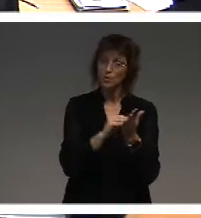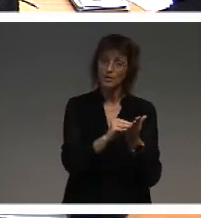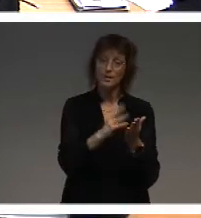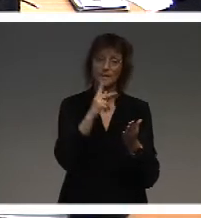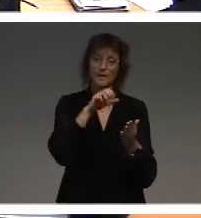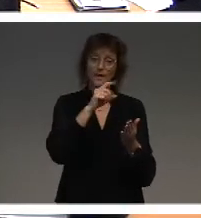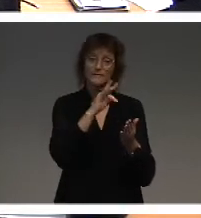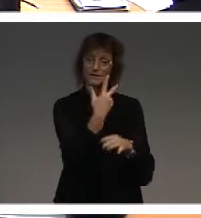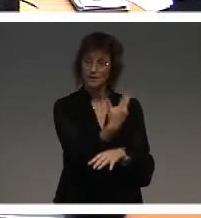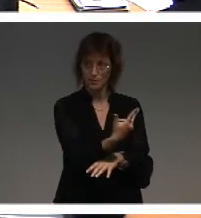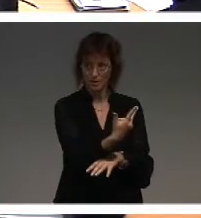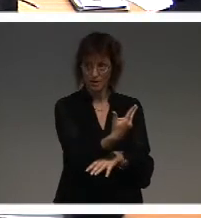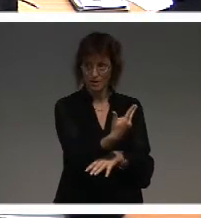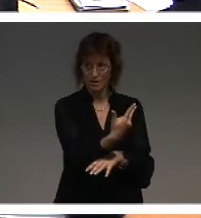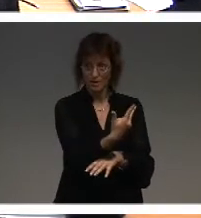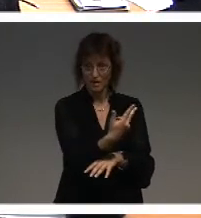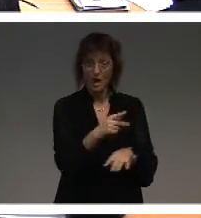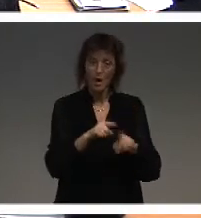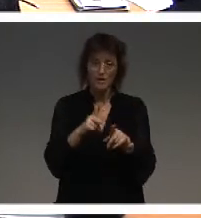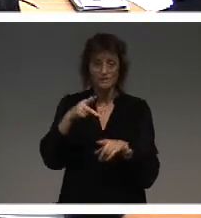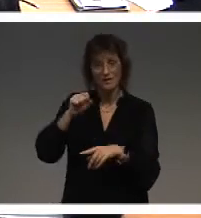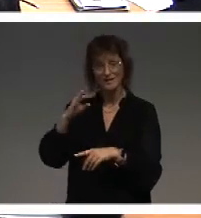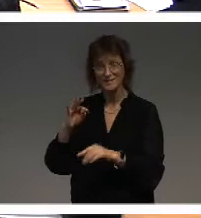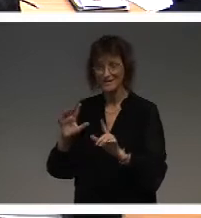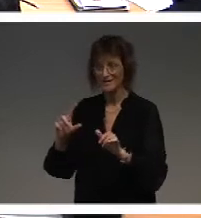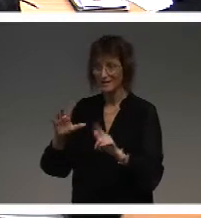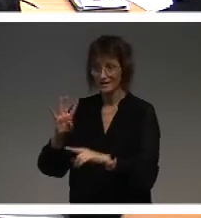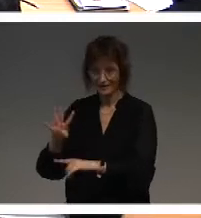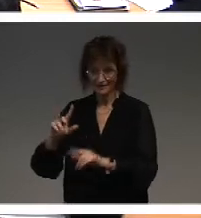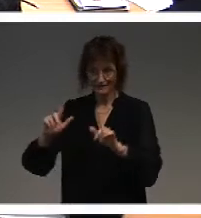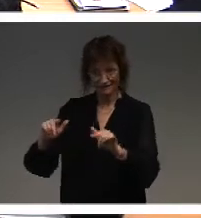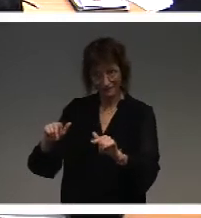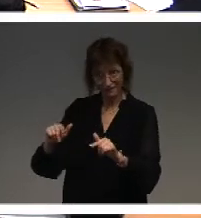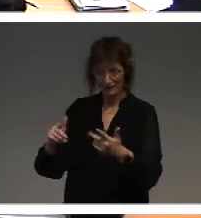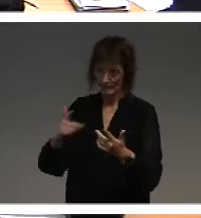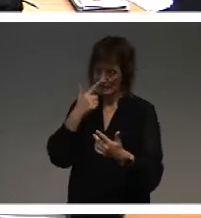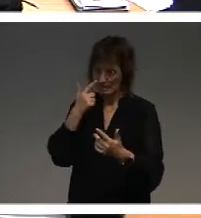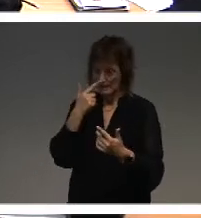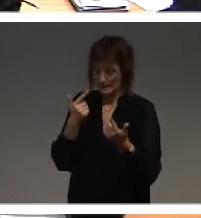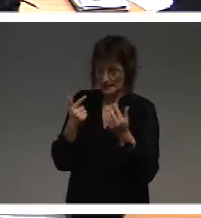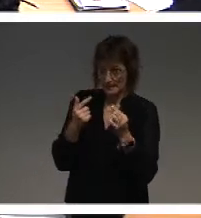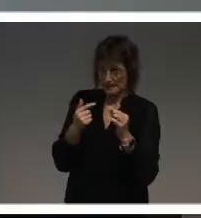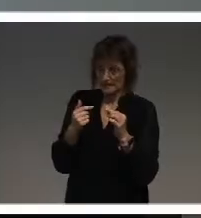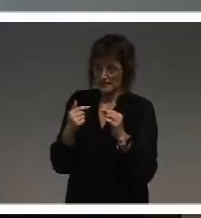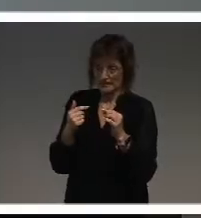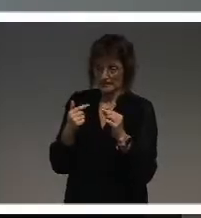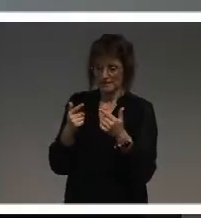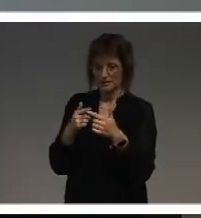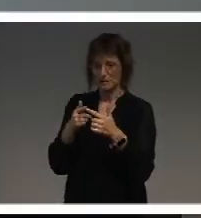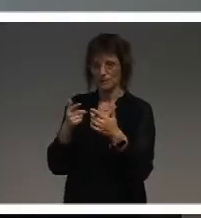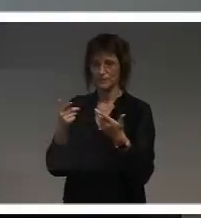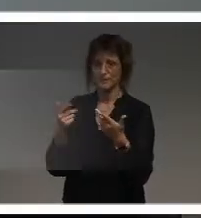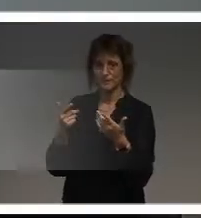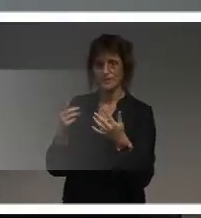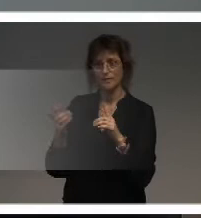aussi peut-être un peu plus modestement dans le PST4, mais ce sont des enjeux de l'avenir, parce que ça peut aussi remettre en question un certain